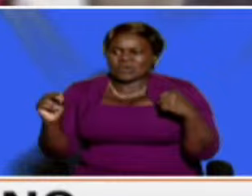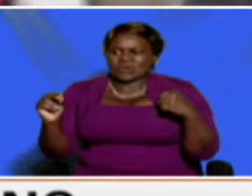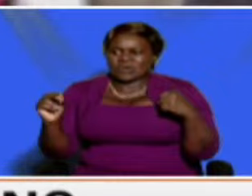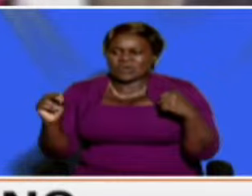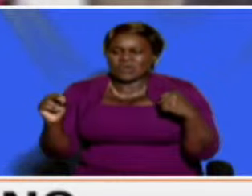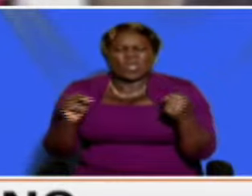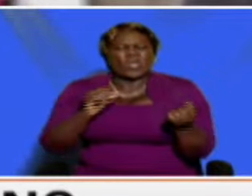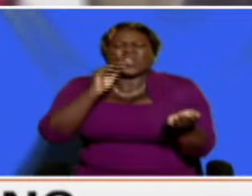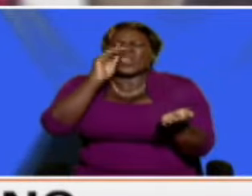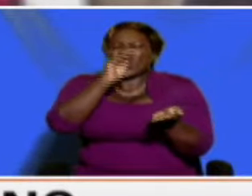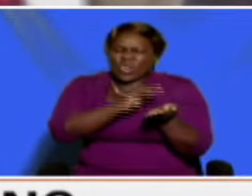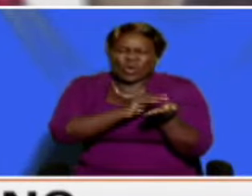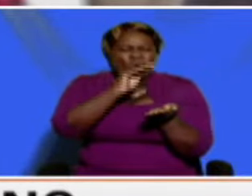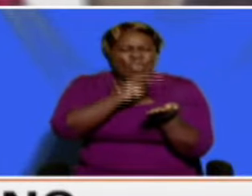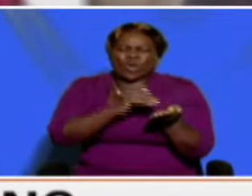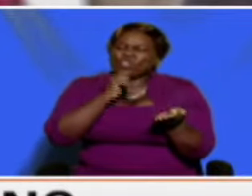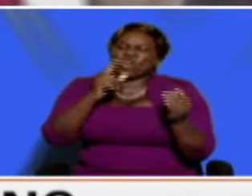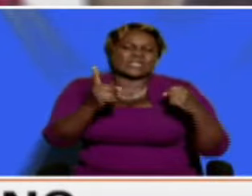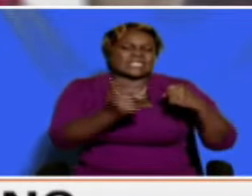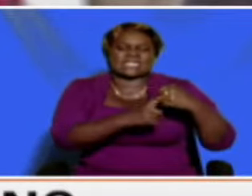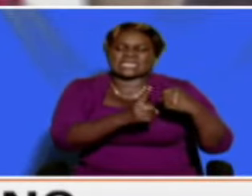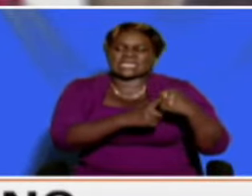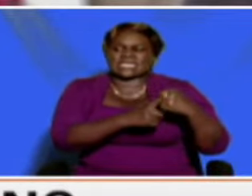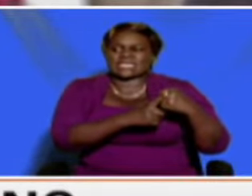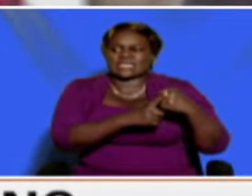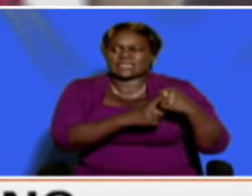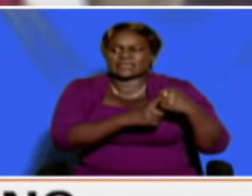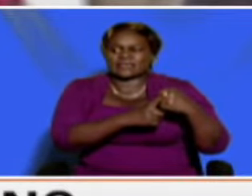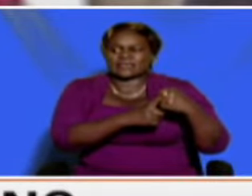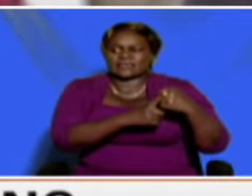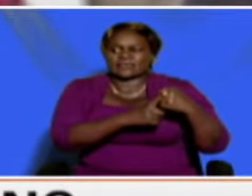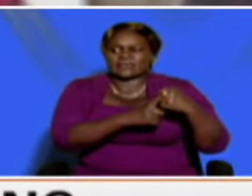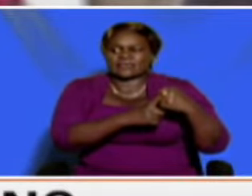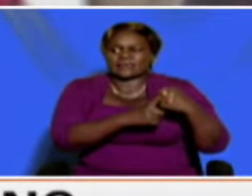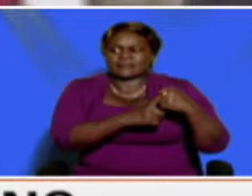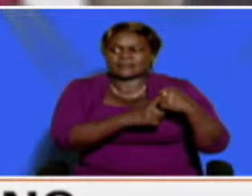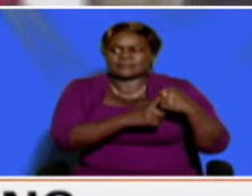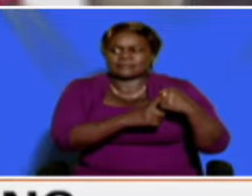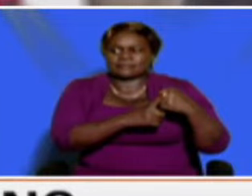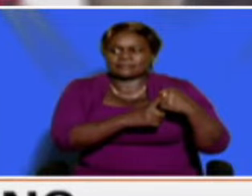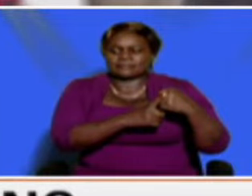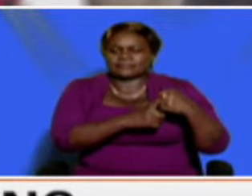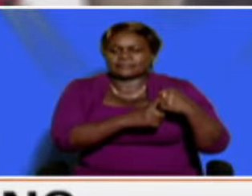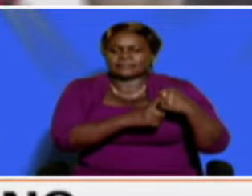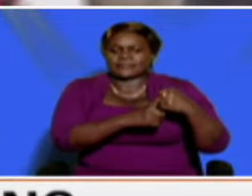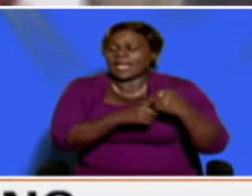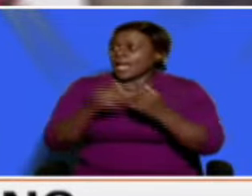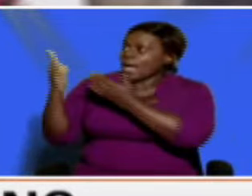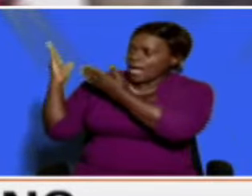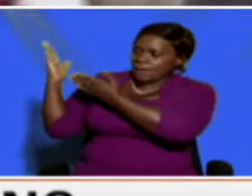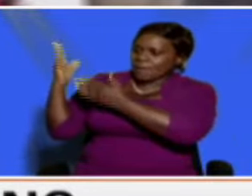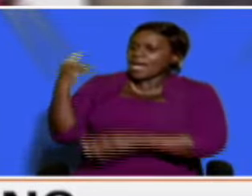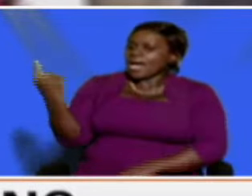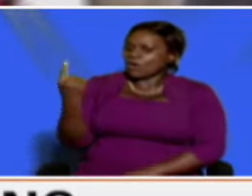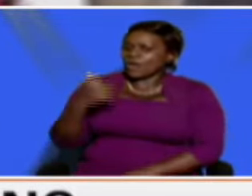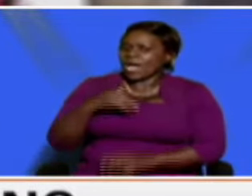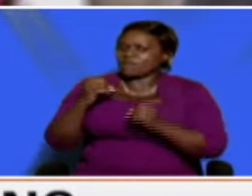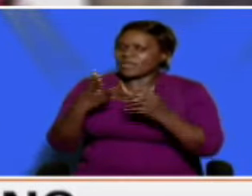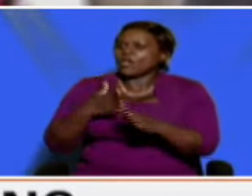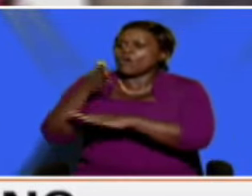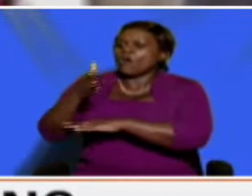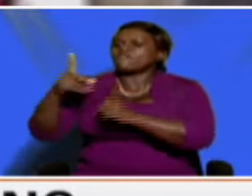I would say not even respecting those that have actually died. Just here at the morgue alone, we have